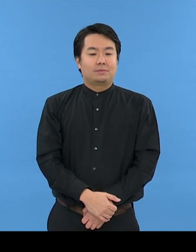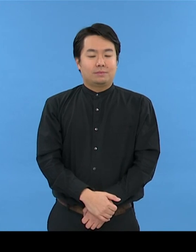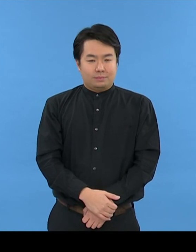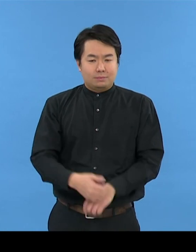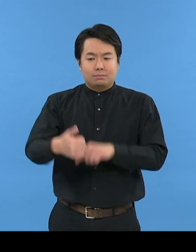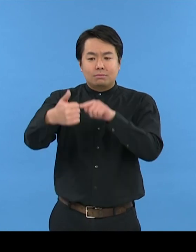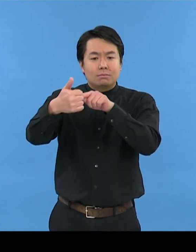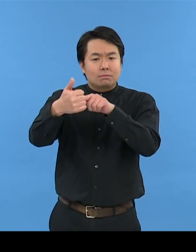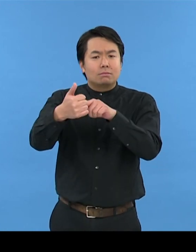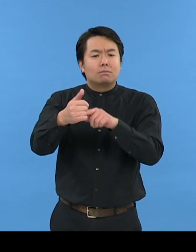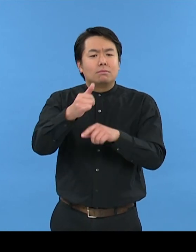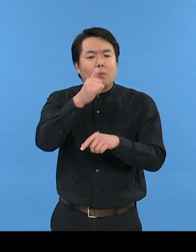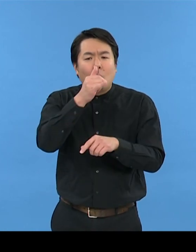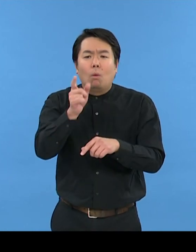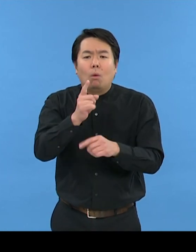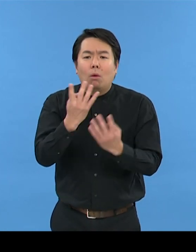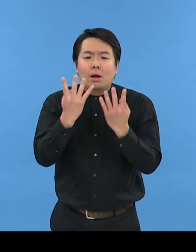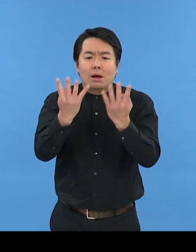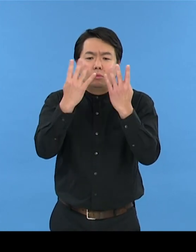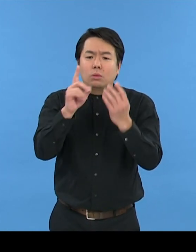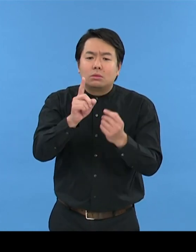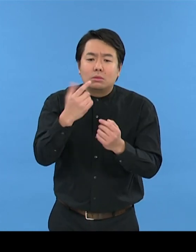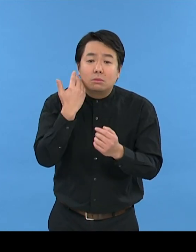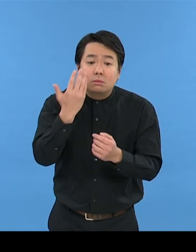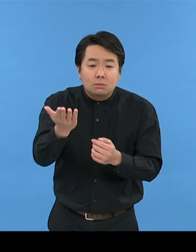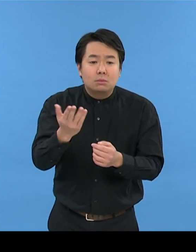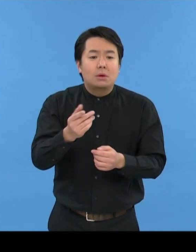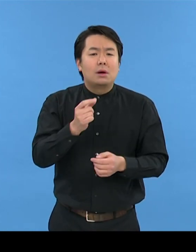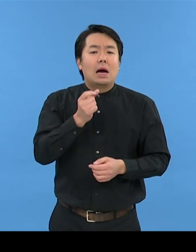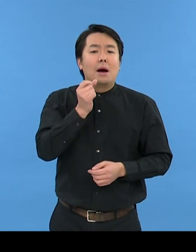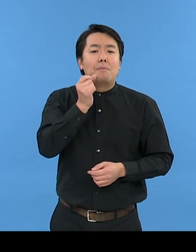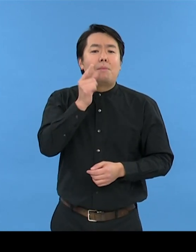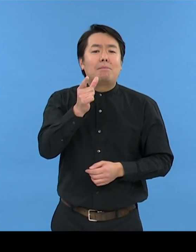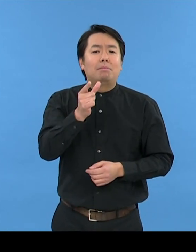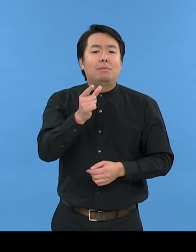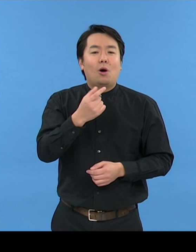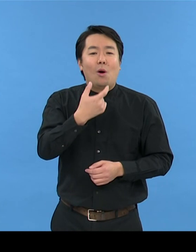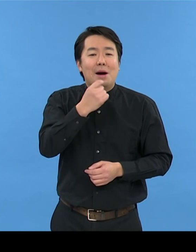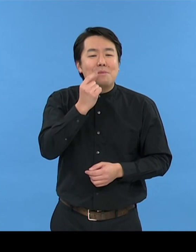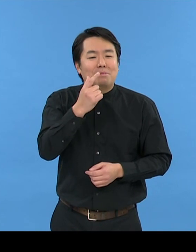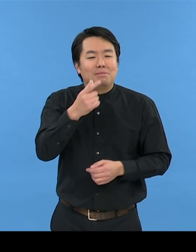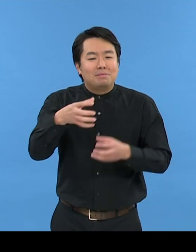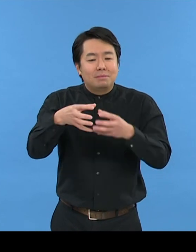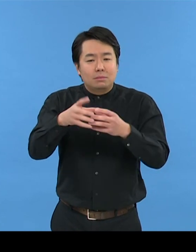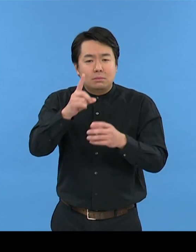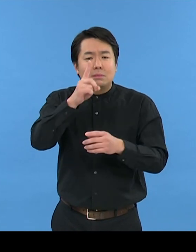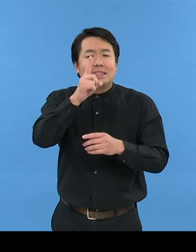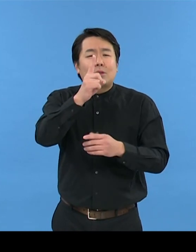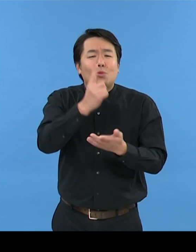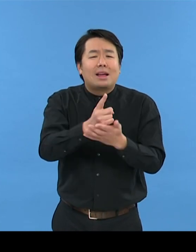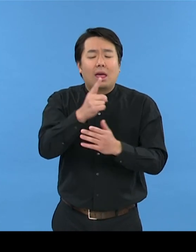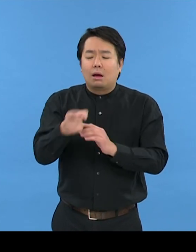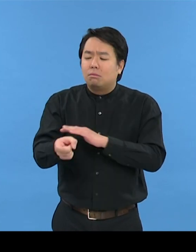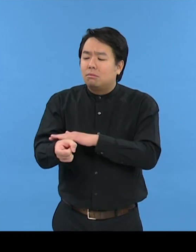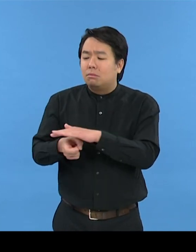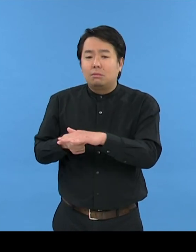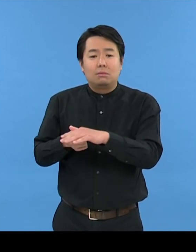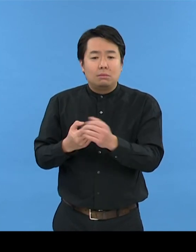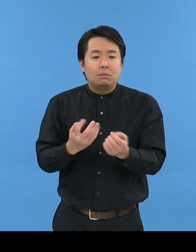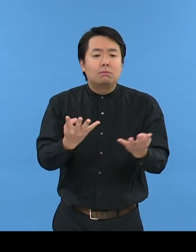最後にその捕まったと刑務所に入った時の罪状